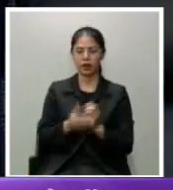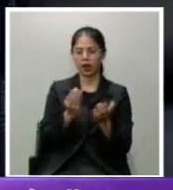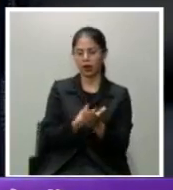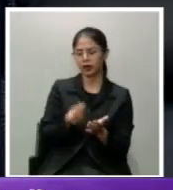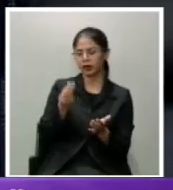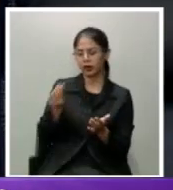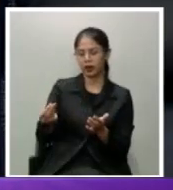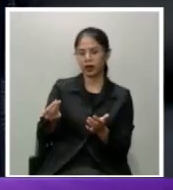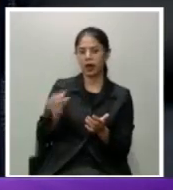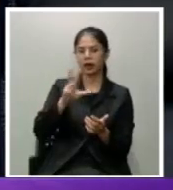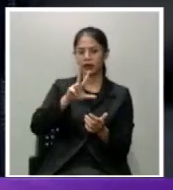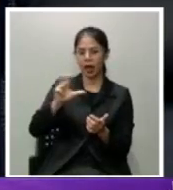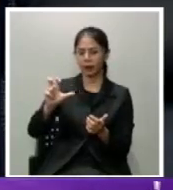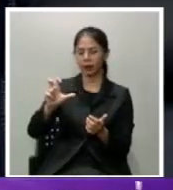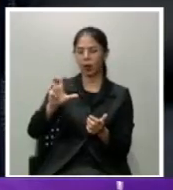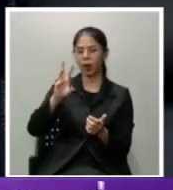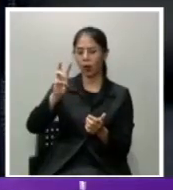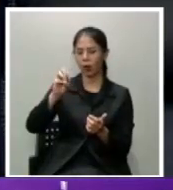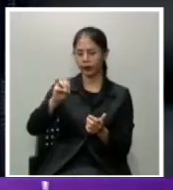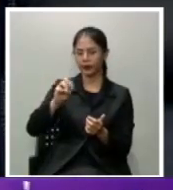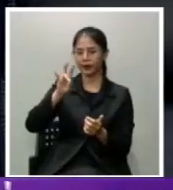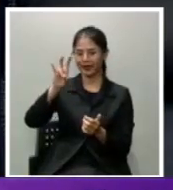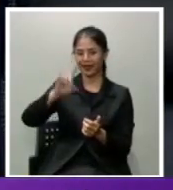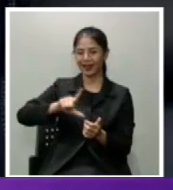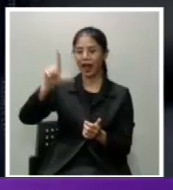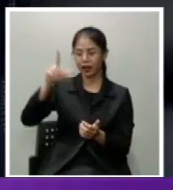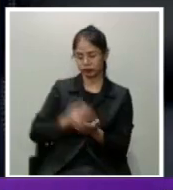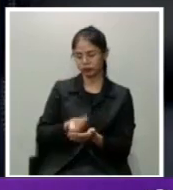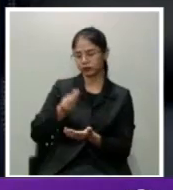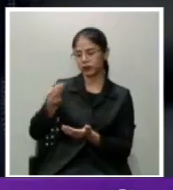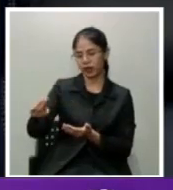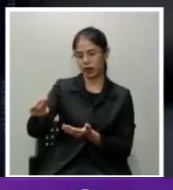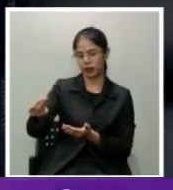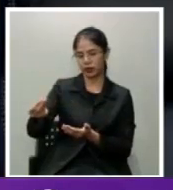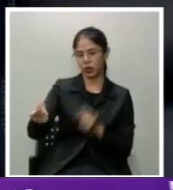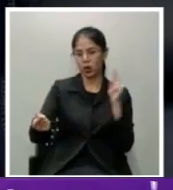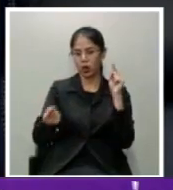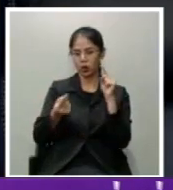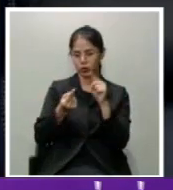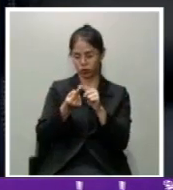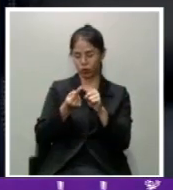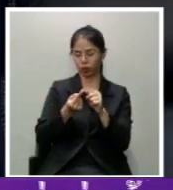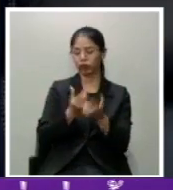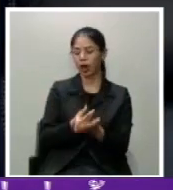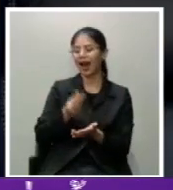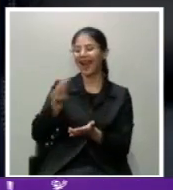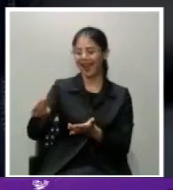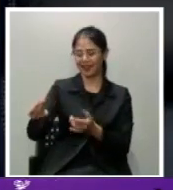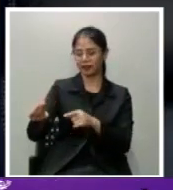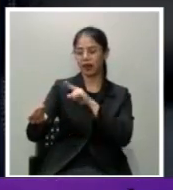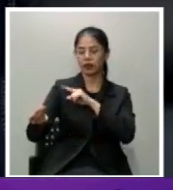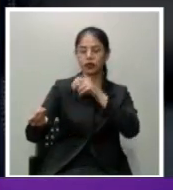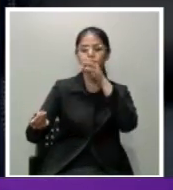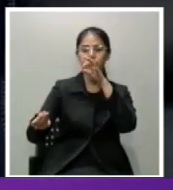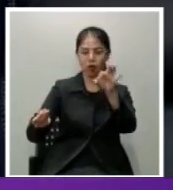367ล้านบาทเป็นสินบนที่ควักออกมาให้เขาก็